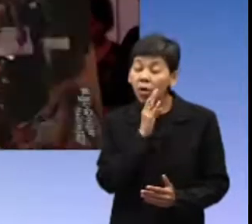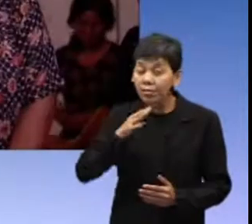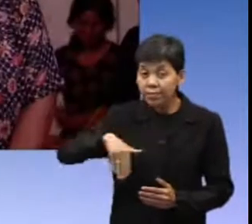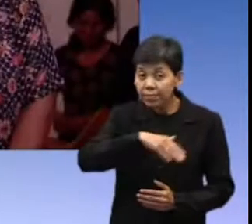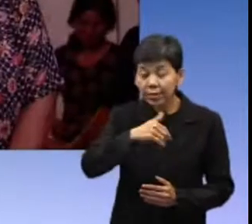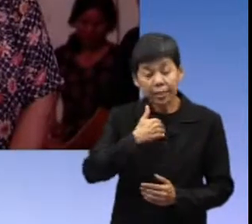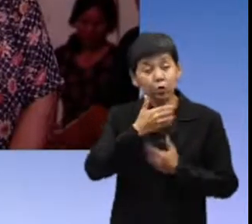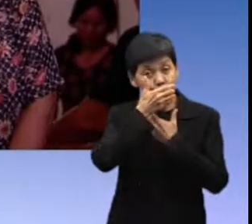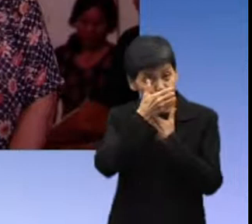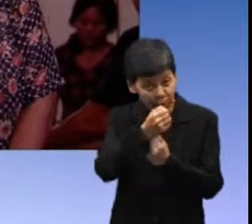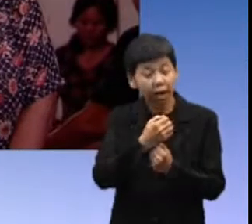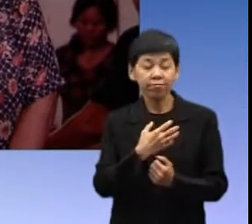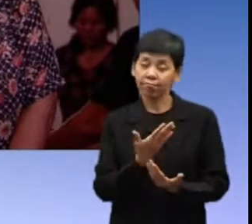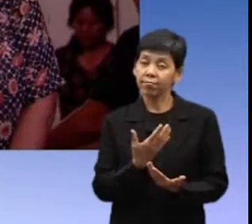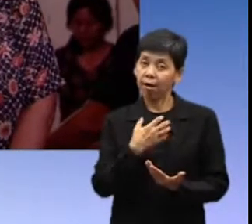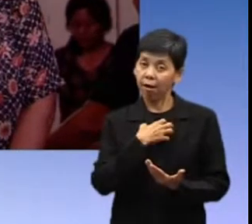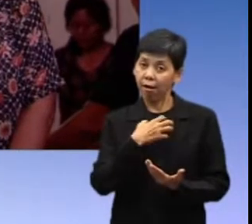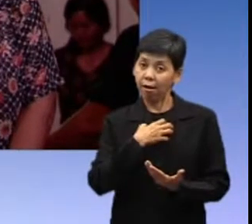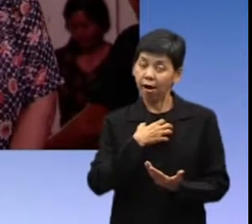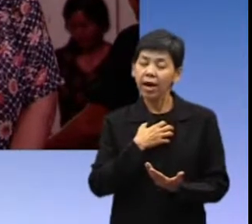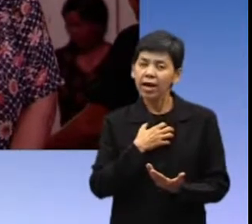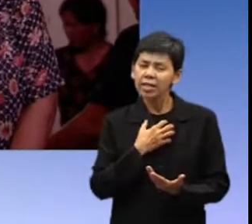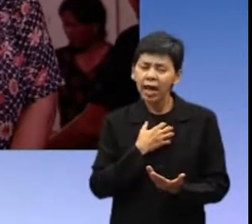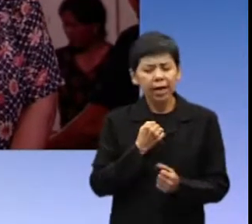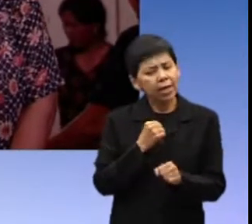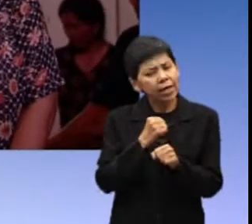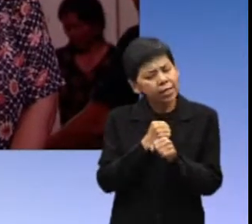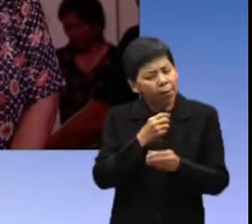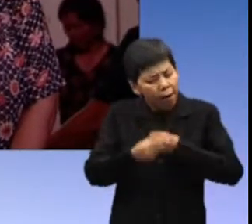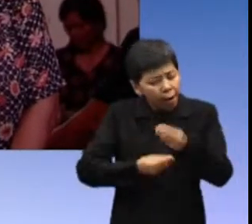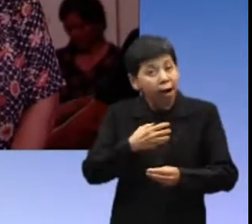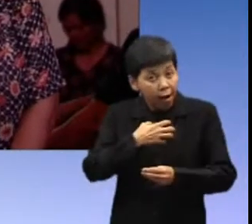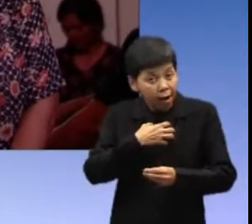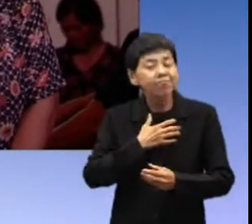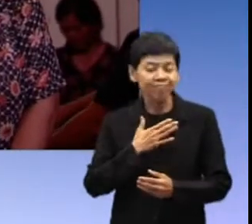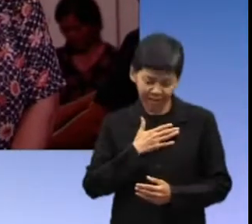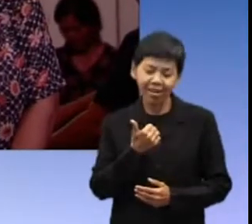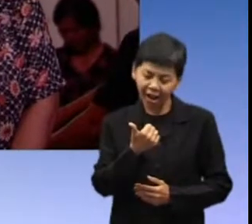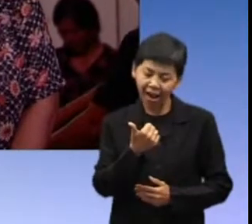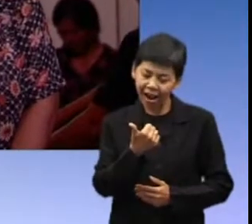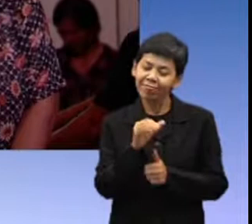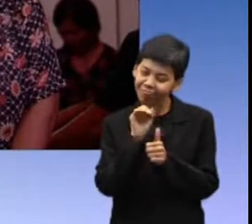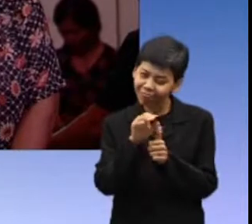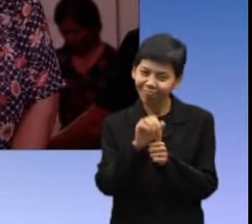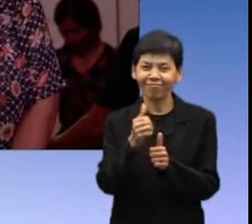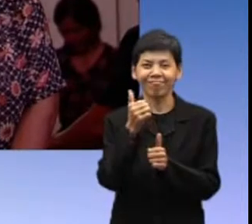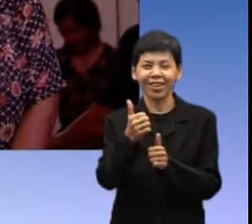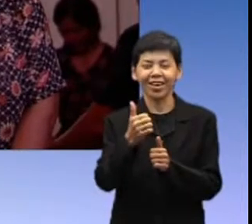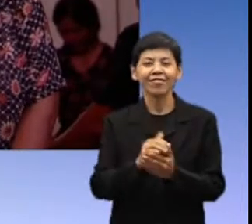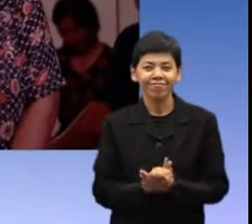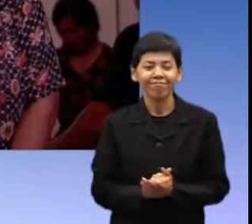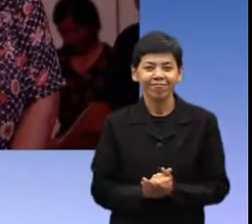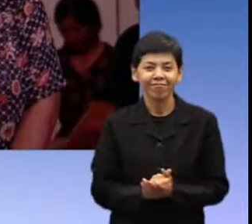ถ้าท่านผู้ชมท่านใดสนใจที่จะทำธุรกิจประเภทนี้นะคะดิฉันพร้อมที่จะให้คำแนะน